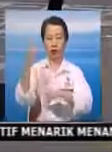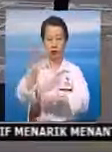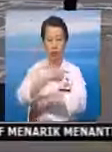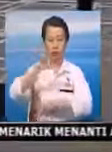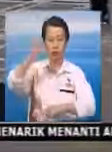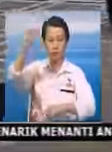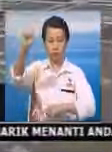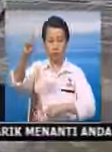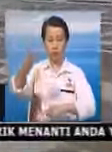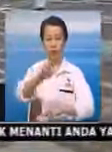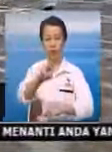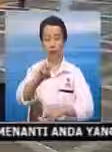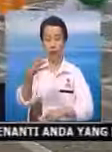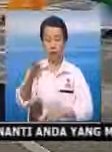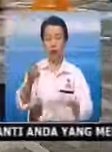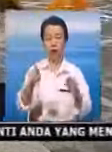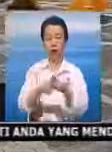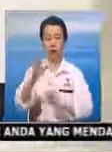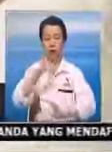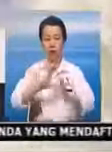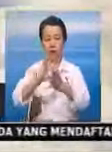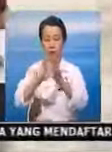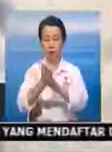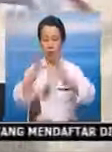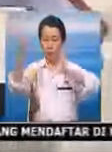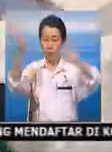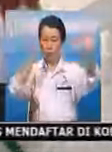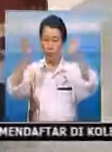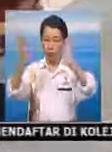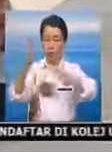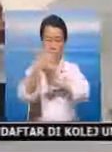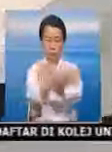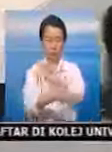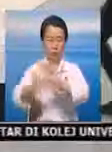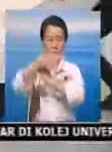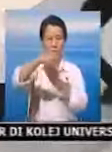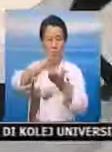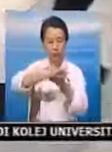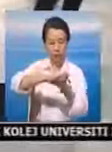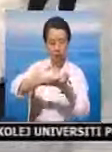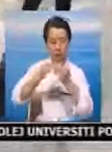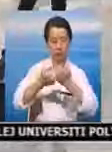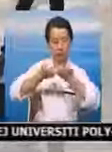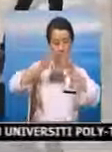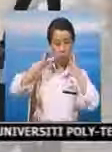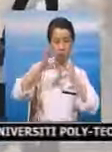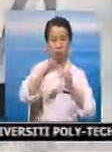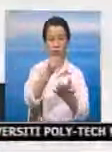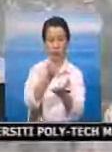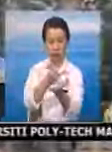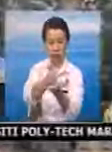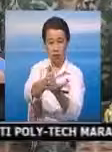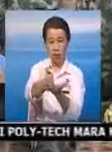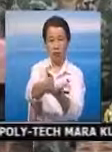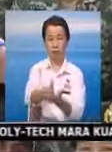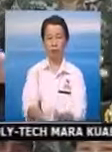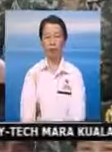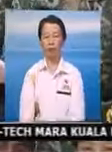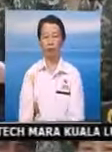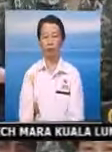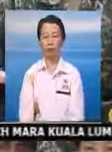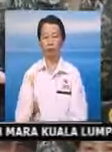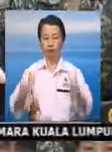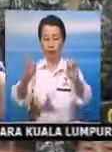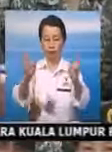2019 sebagai aspirasi untuk menjadikan Malaysia sebuah negara yang bersih, cekap dan amanah.